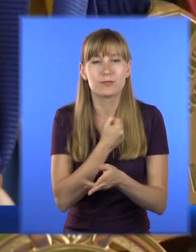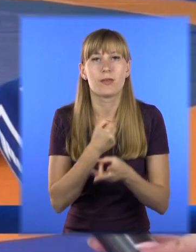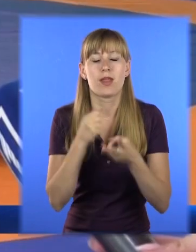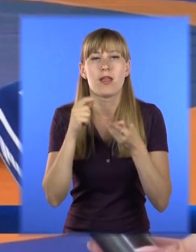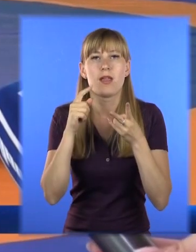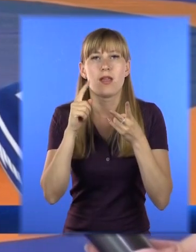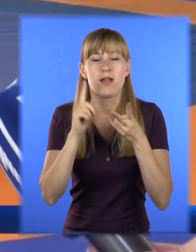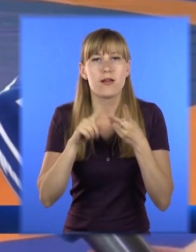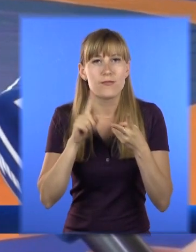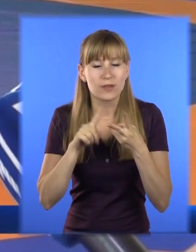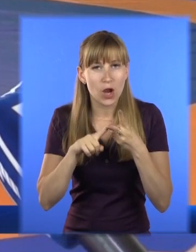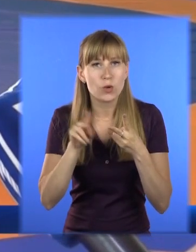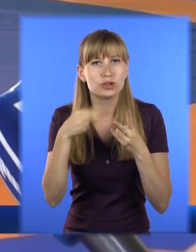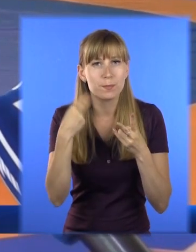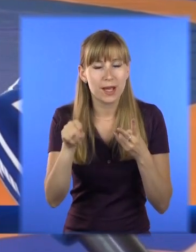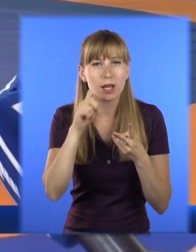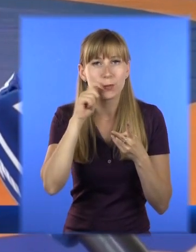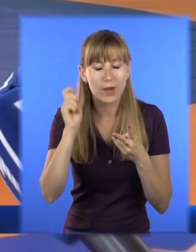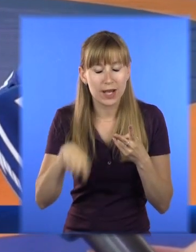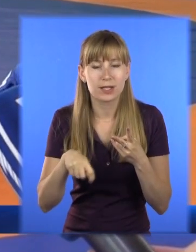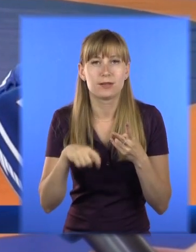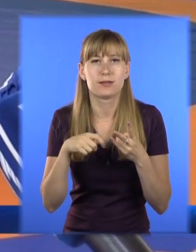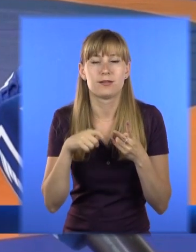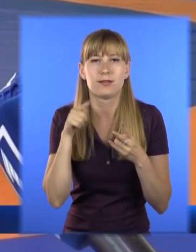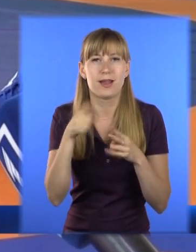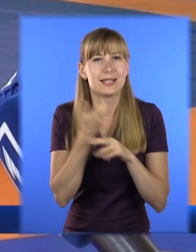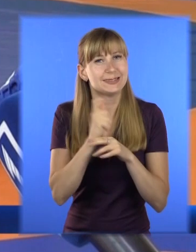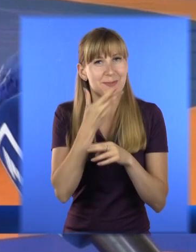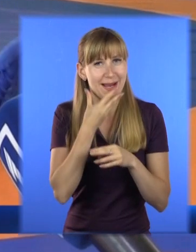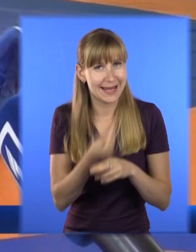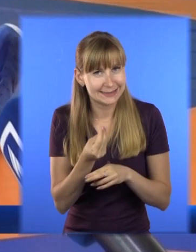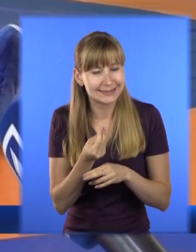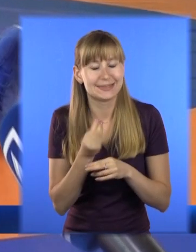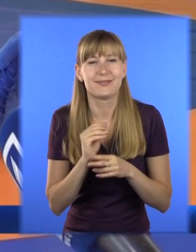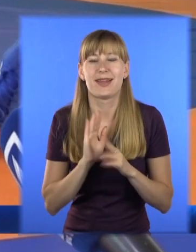України. Це другий чемпіонат України, він був в Бердянську. Вона тут